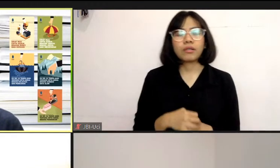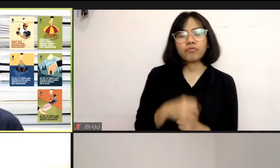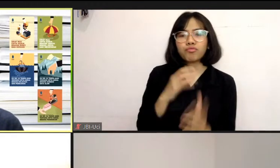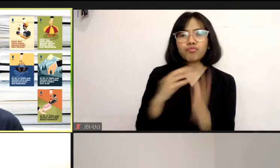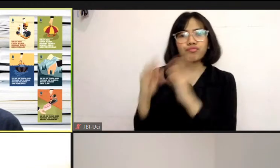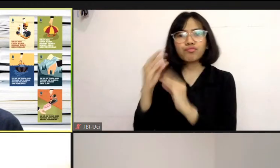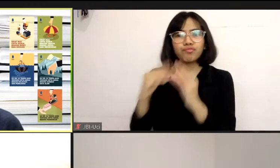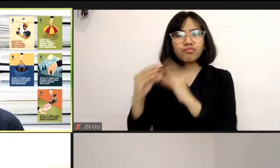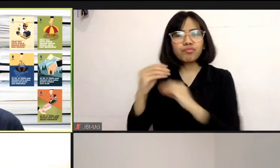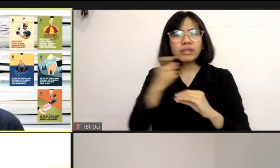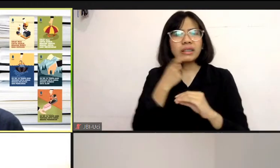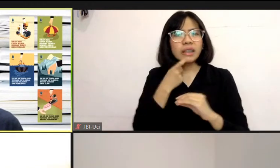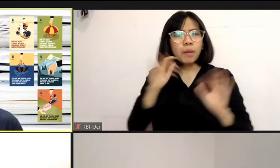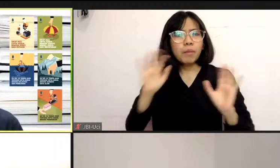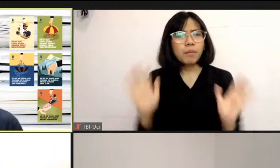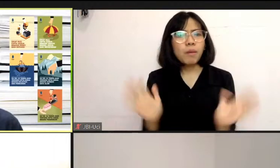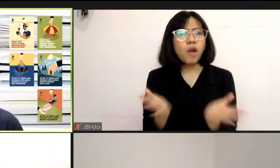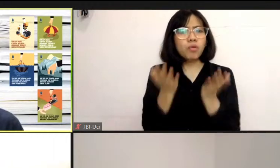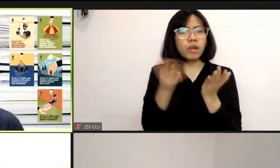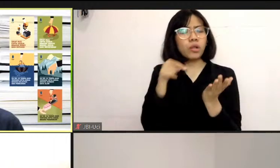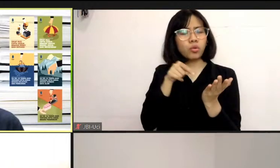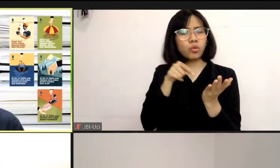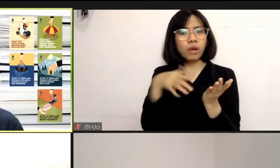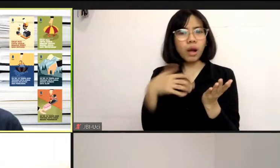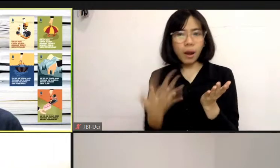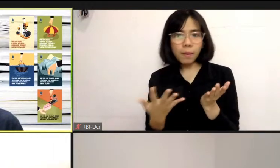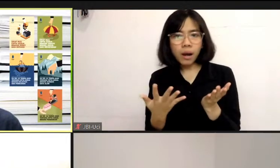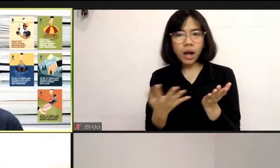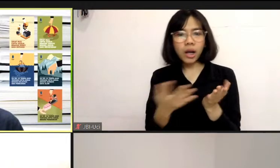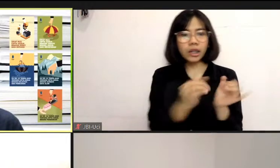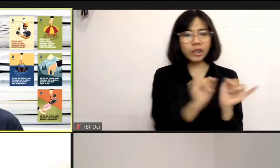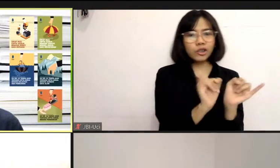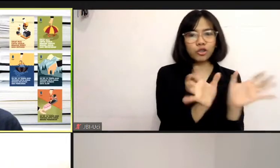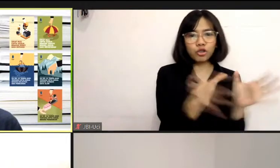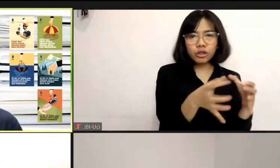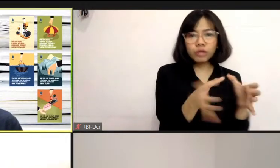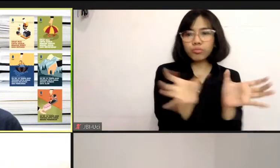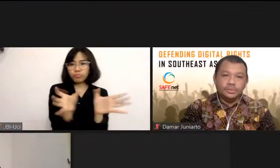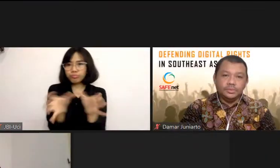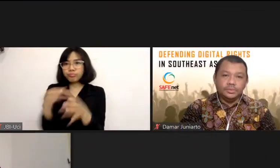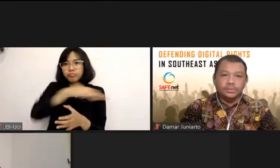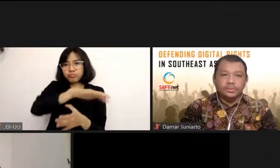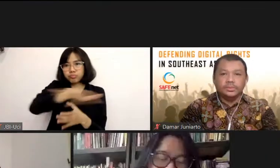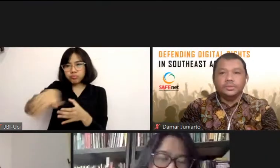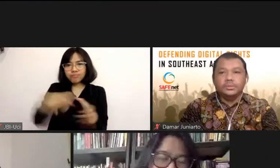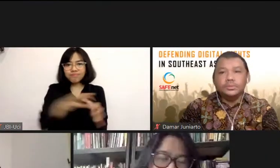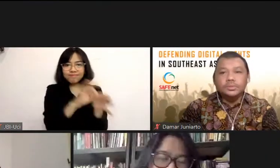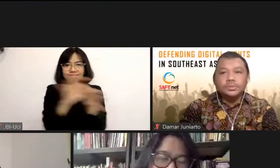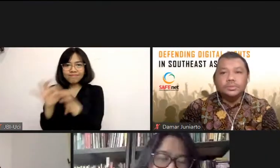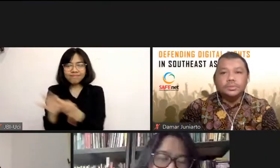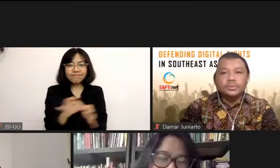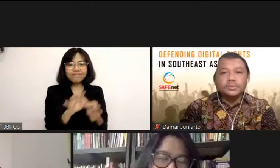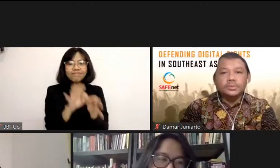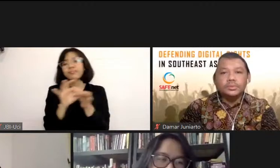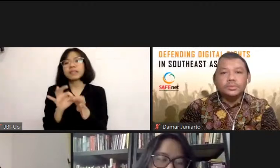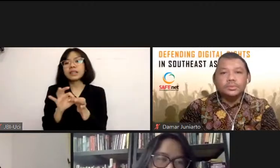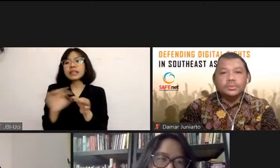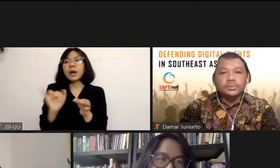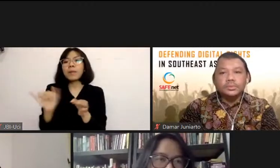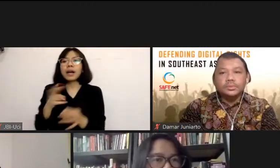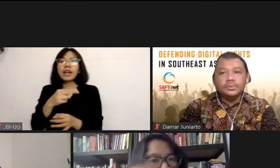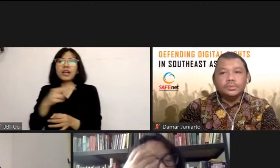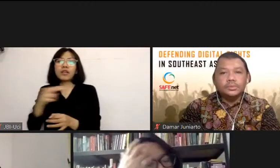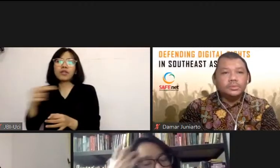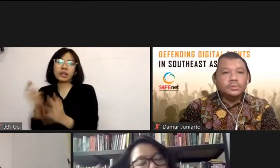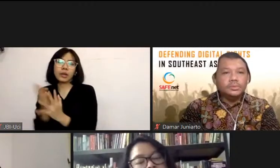adalah konsorsium yang terdiri dari berbagai institusi di Indonesia yang bekerja sama dengan The Indonesia Project, Australian National